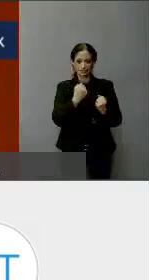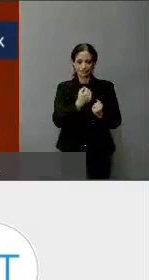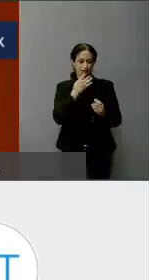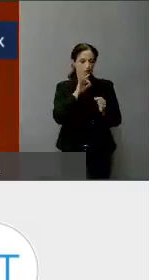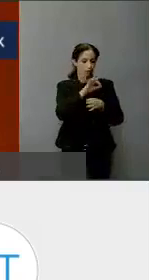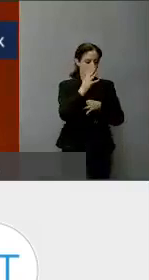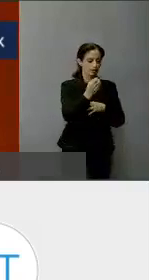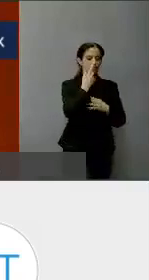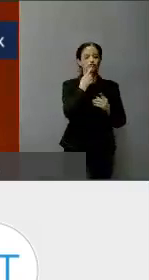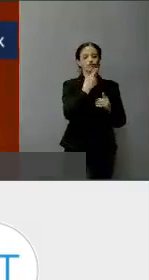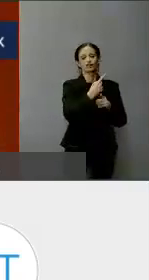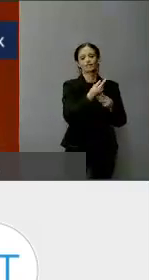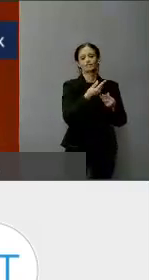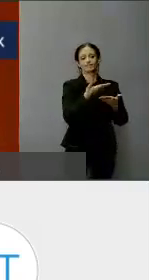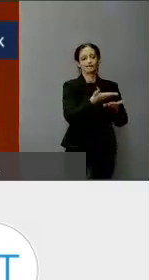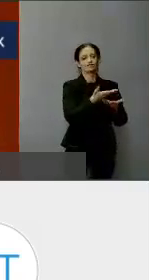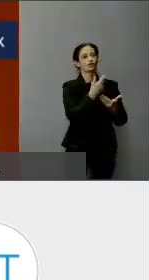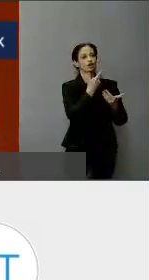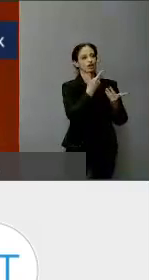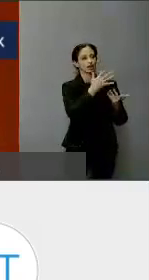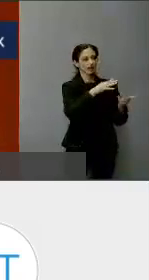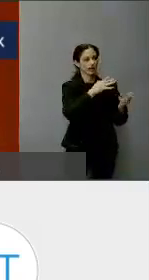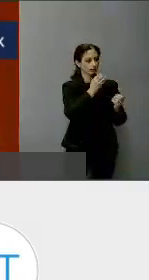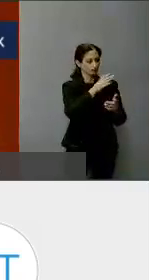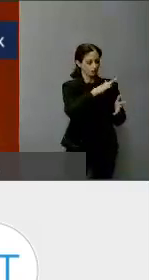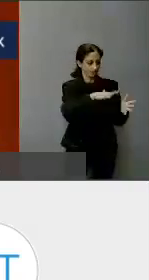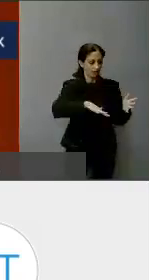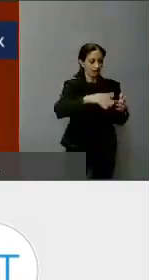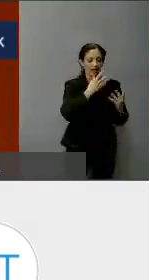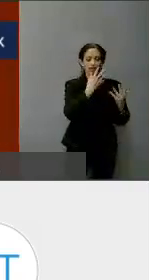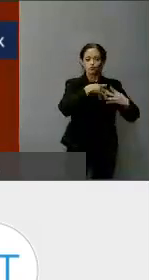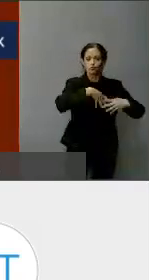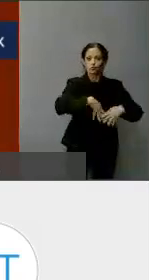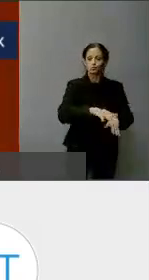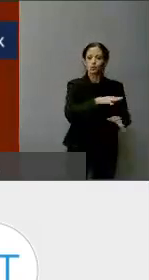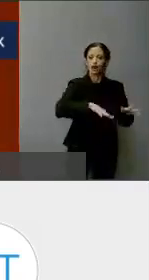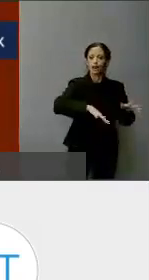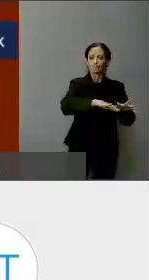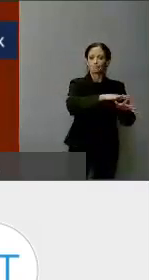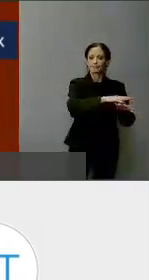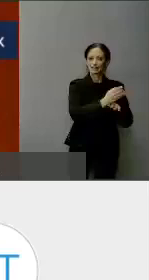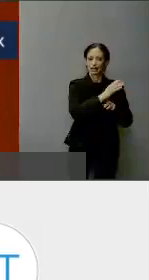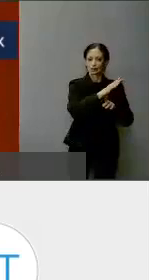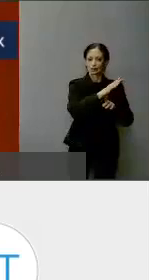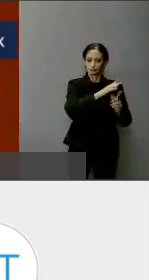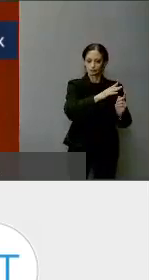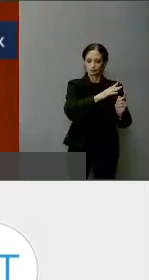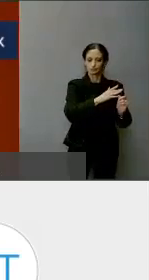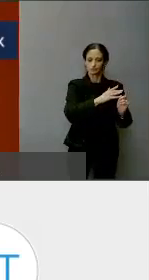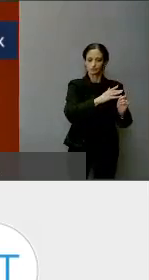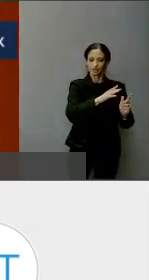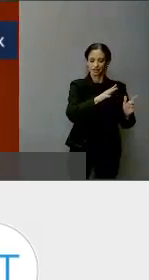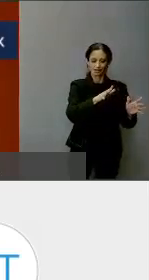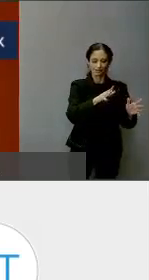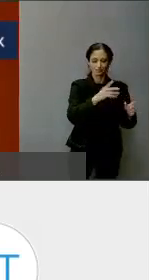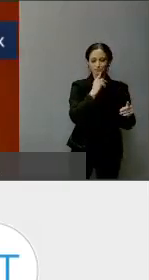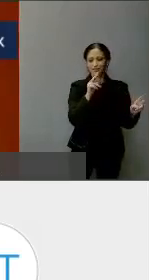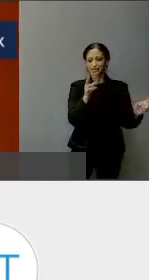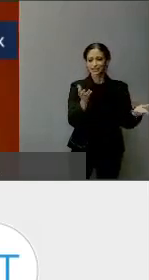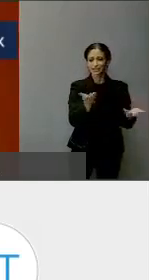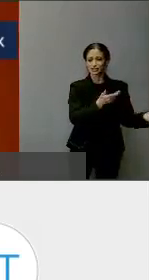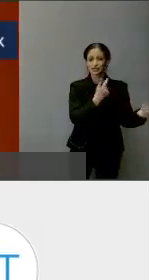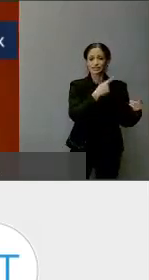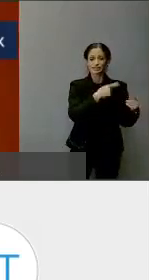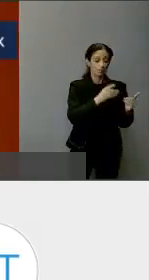naturalistica ambientale storico culturale nonché la funzione turistico ricettiva purché a basso impatto paesistico